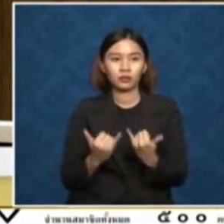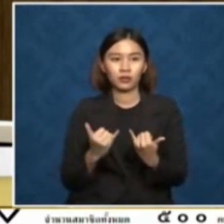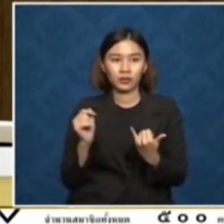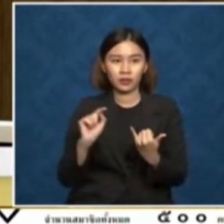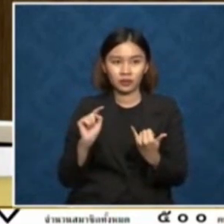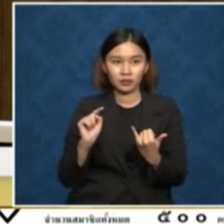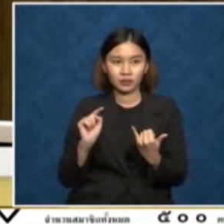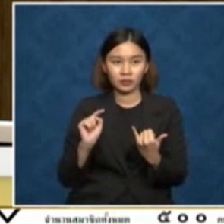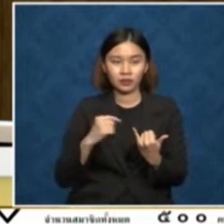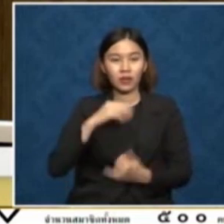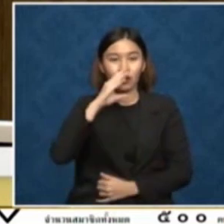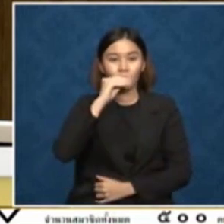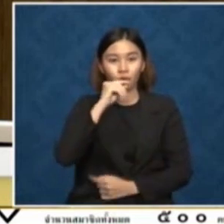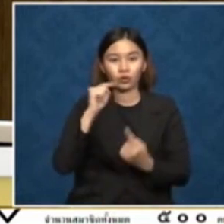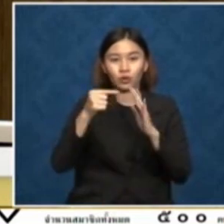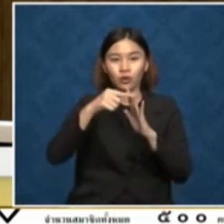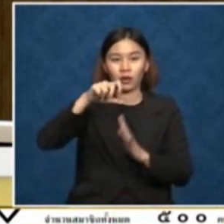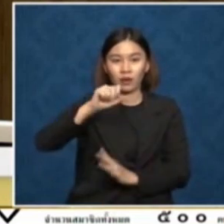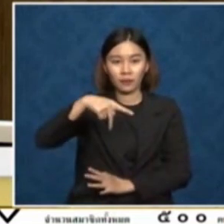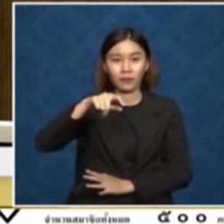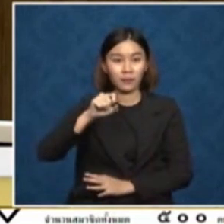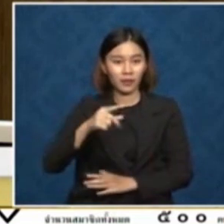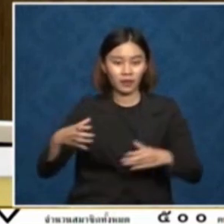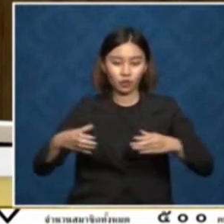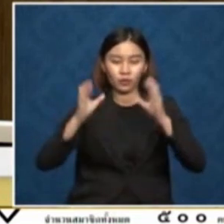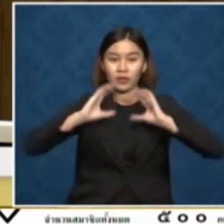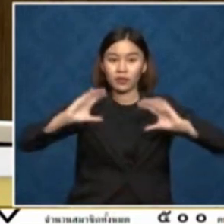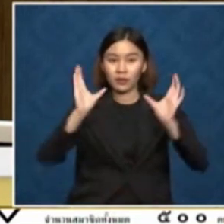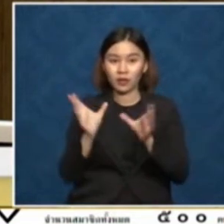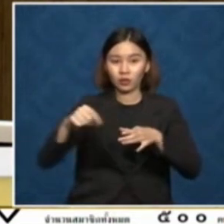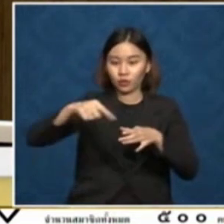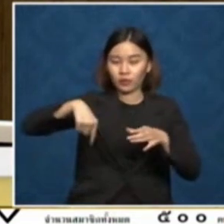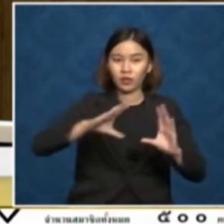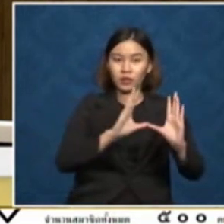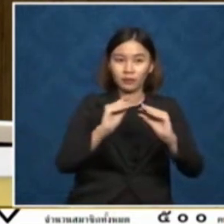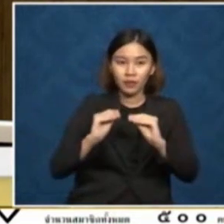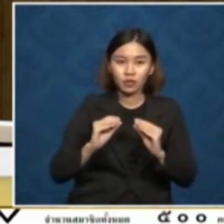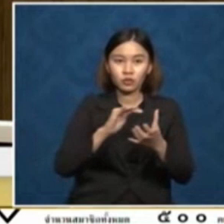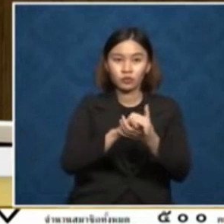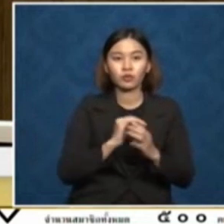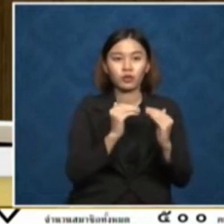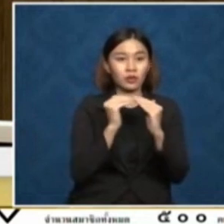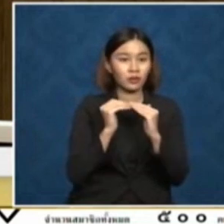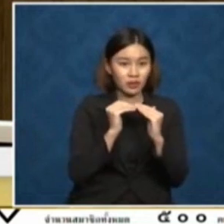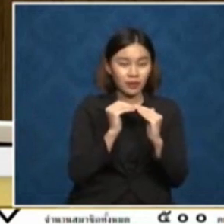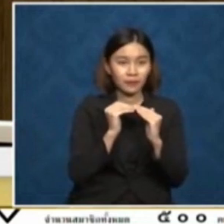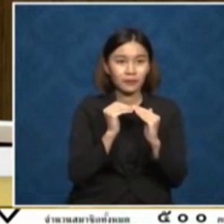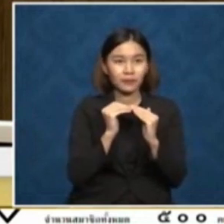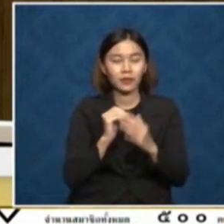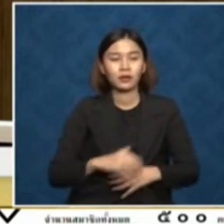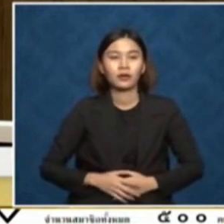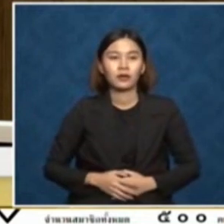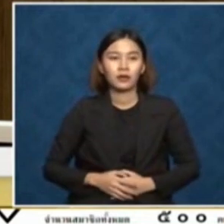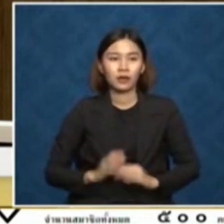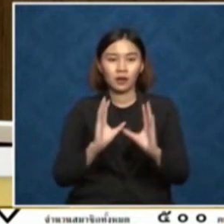วันนี้เวลาที่เราพูดเรื่องเพศในสภาชุดนี้นะคะไม่ว่าจะเป็นการประชุมสมรสเท่าเทียมหรือไม่ว่าจะ